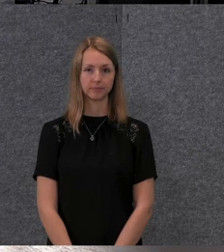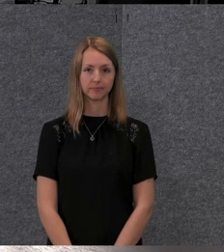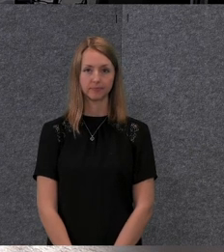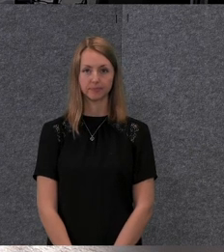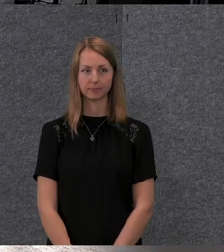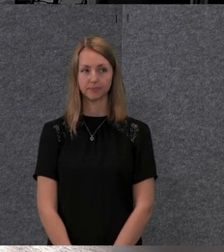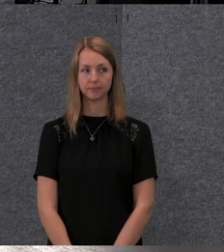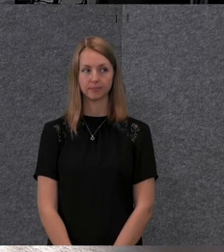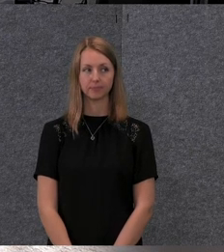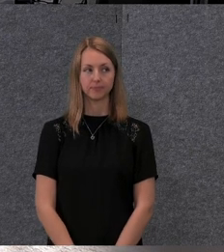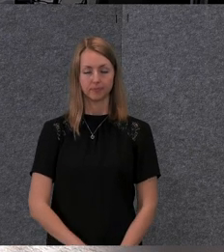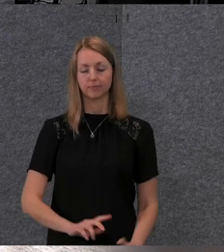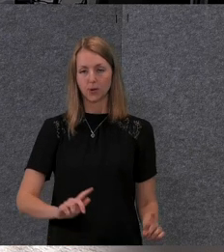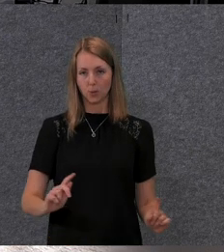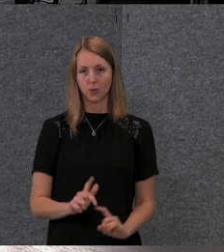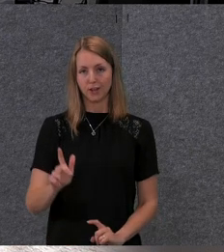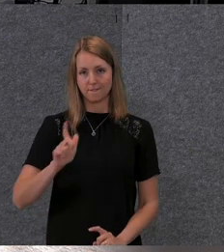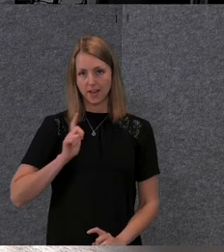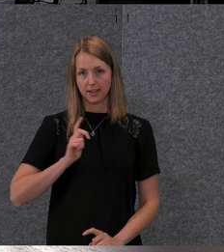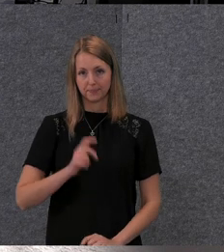Es kommen immer noch einige Stimmen an.